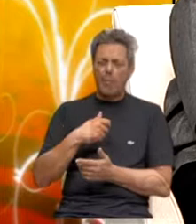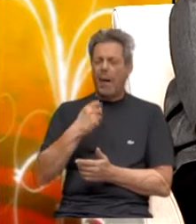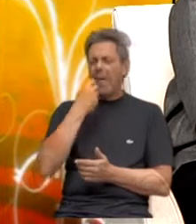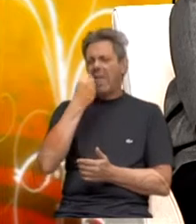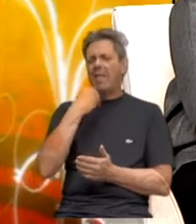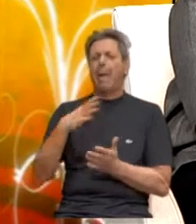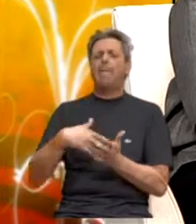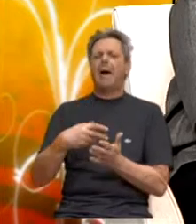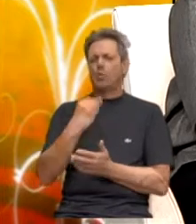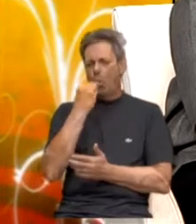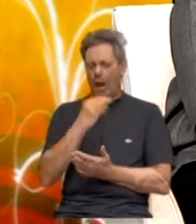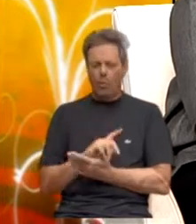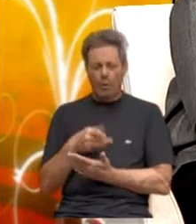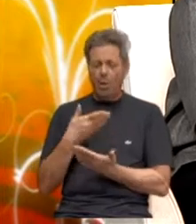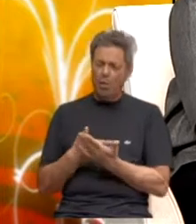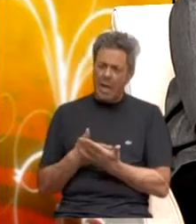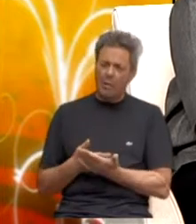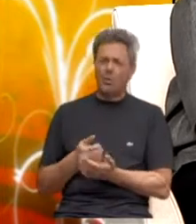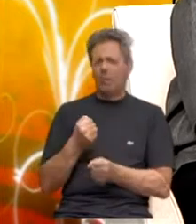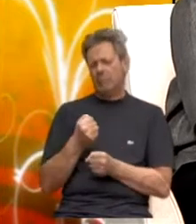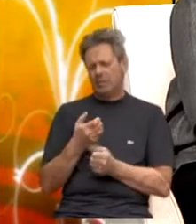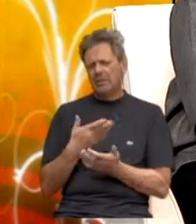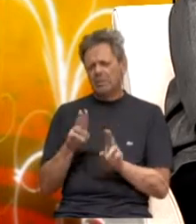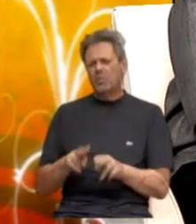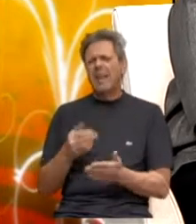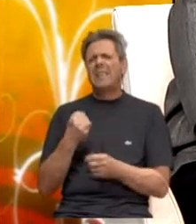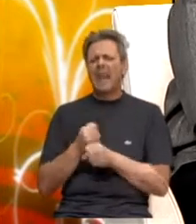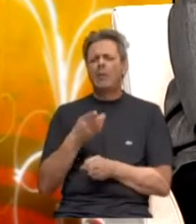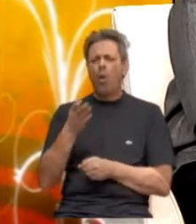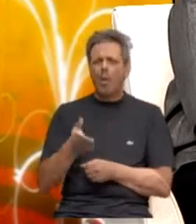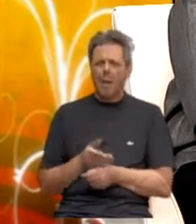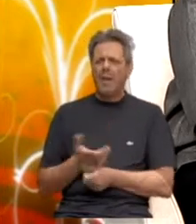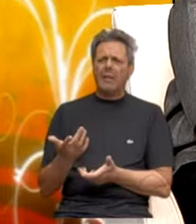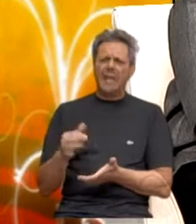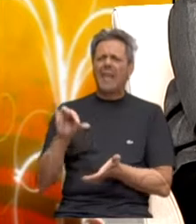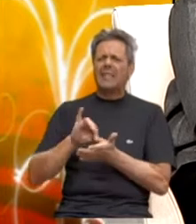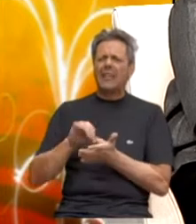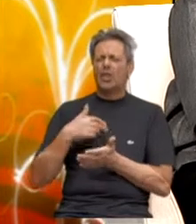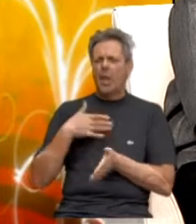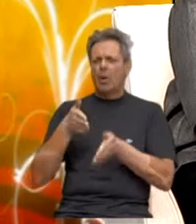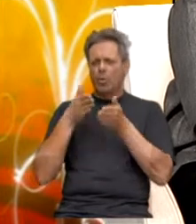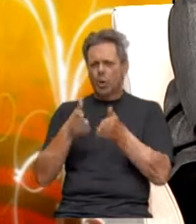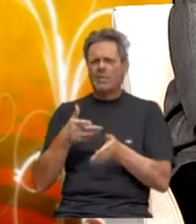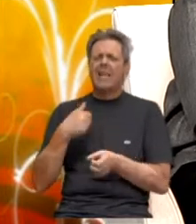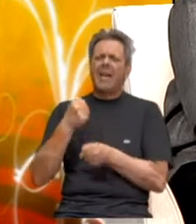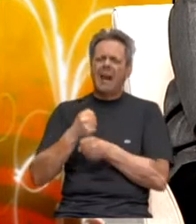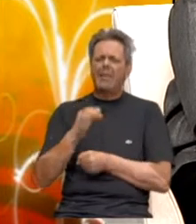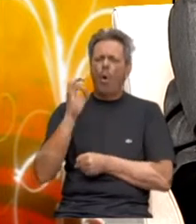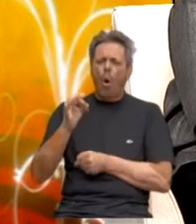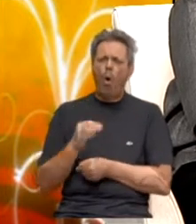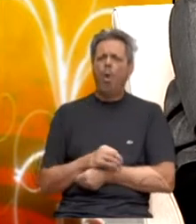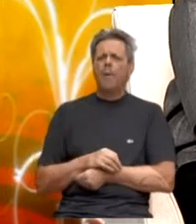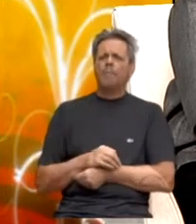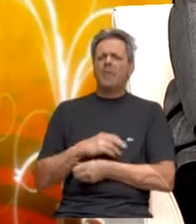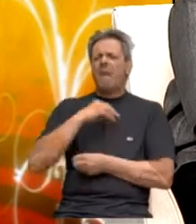masnu hranu, već se zapravo radi onome što sam već rekla da je središte naše pozornosti, da se zapravo radi